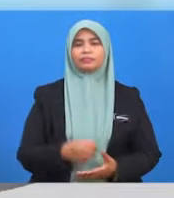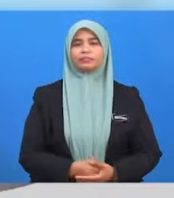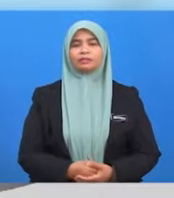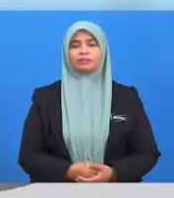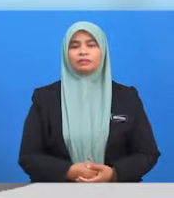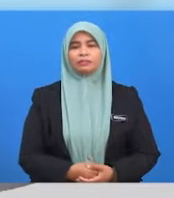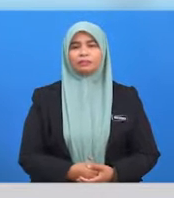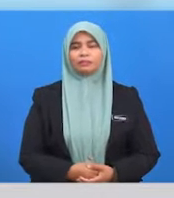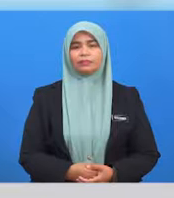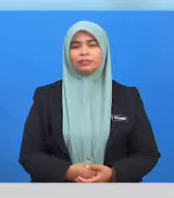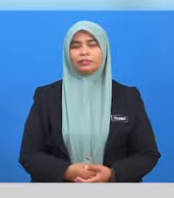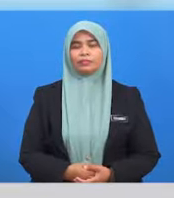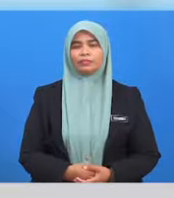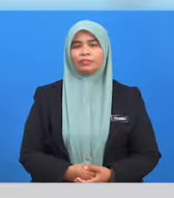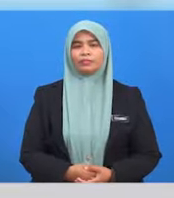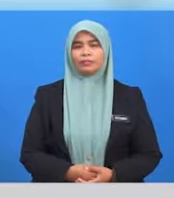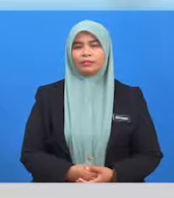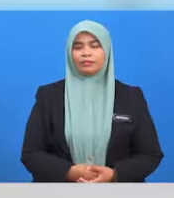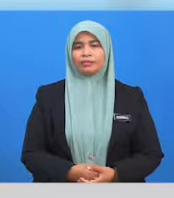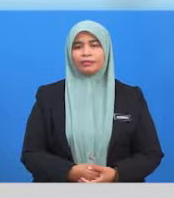yang betul?